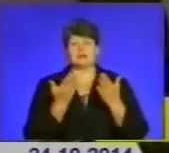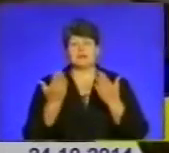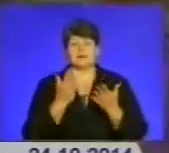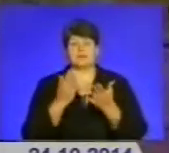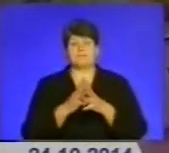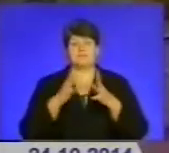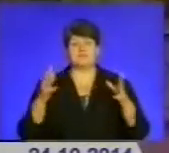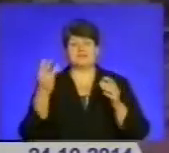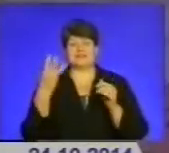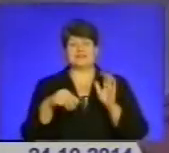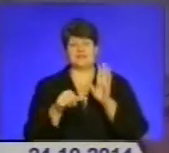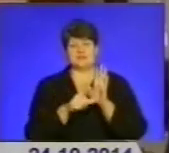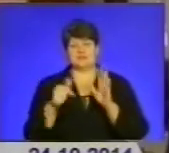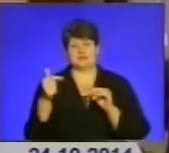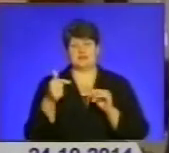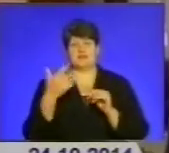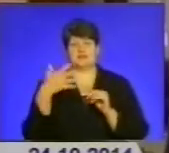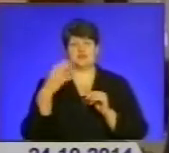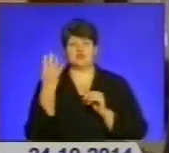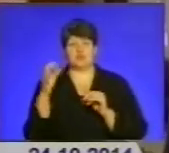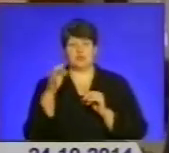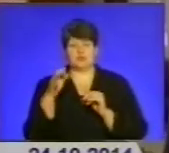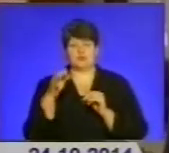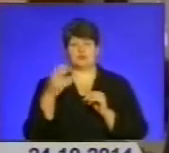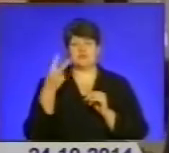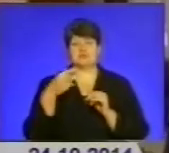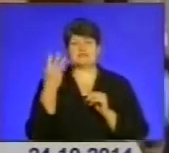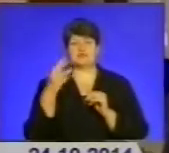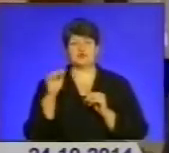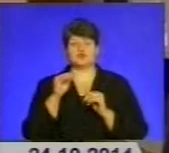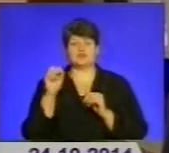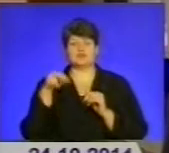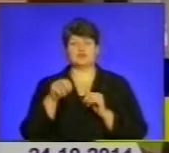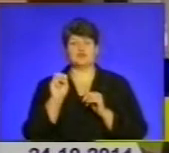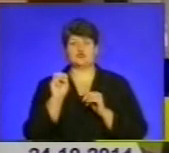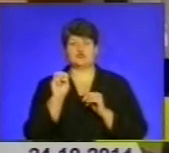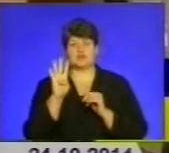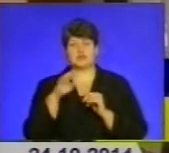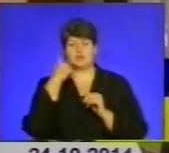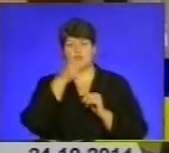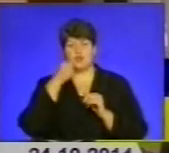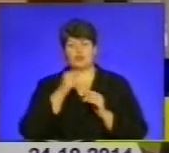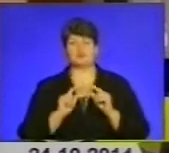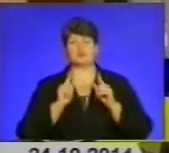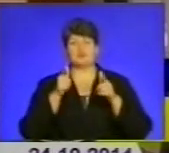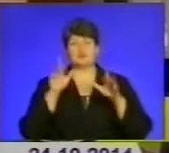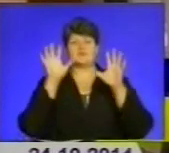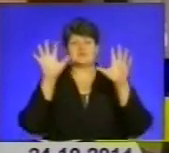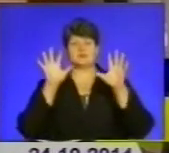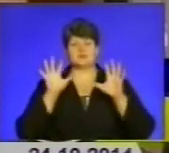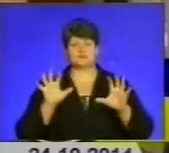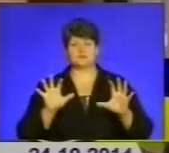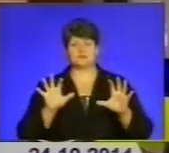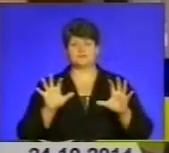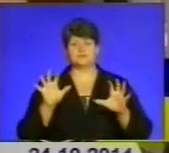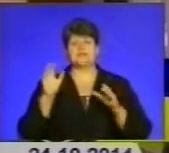гривень, 54 копійки. 23 жовтня 2014 року вступив в законну силу Закон